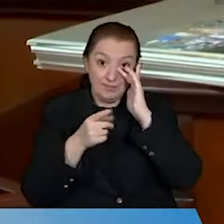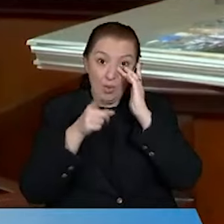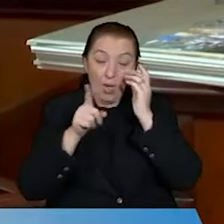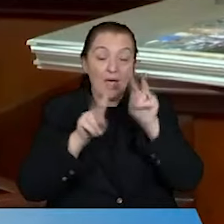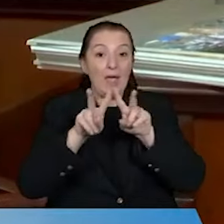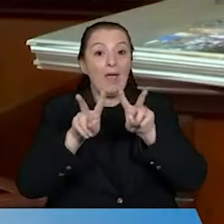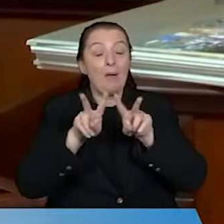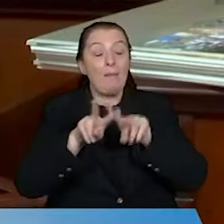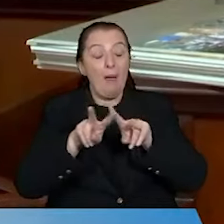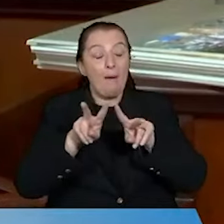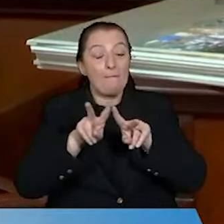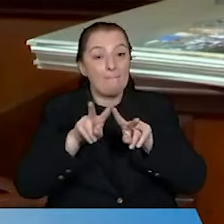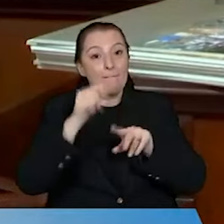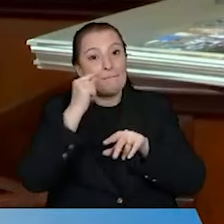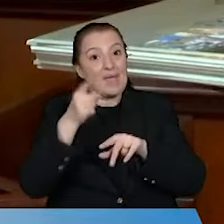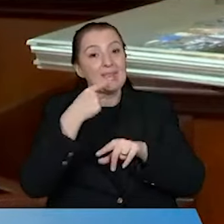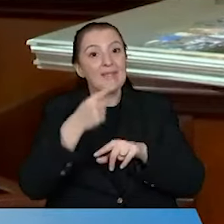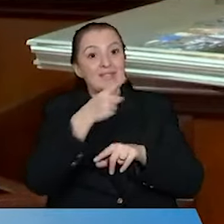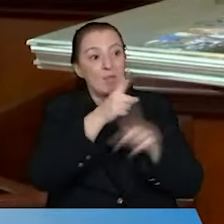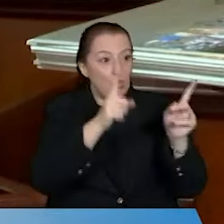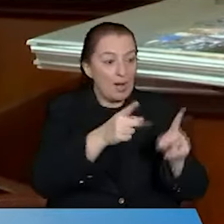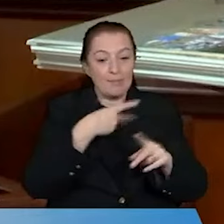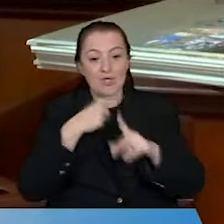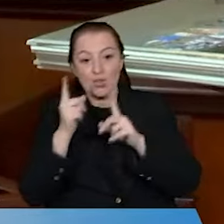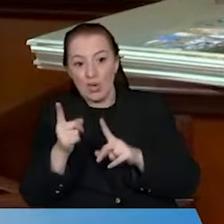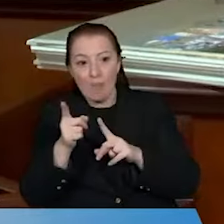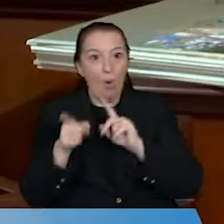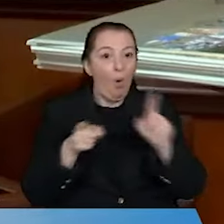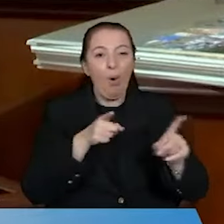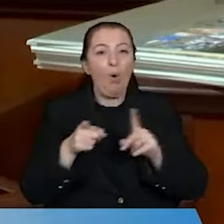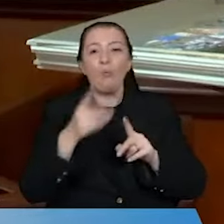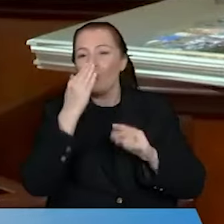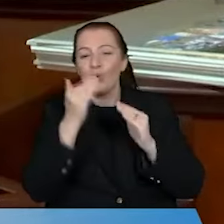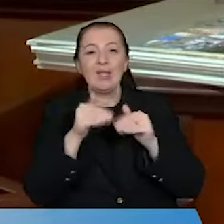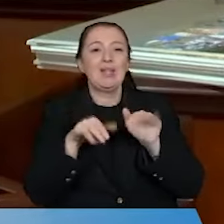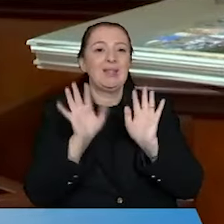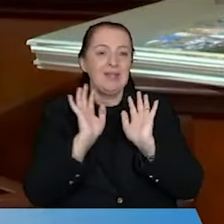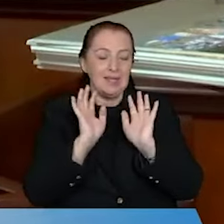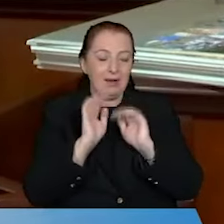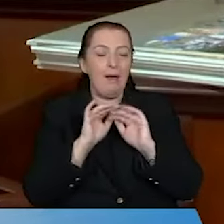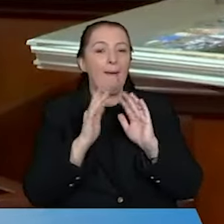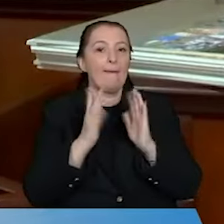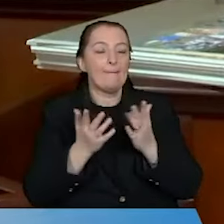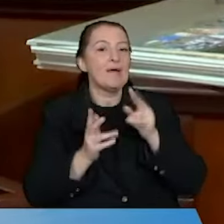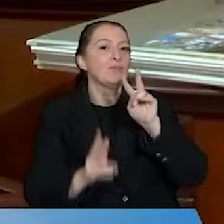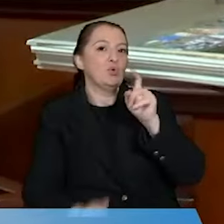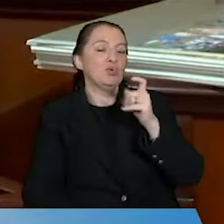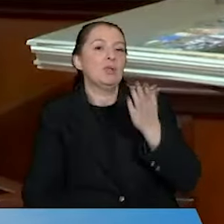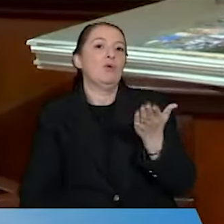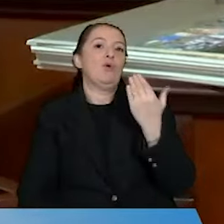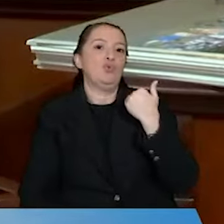getirdi. Yani sizin dönemimiz bizim dönemimiz demeyi çok uygun bulmuyorum. Onu da birazdan açacağım. Ama 2019'dan